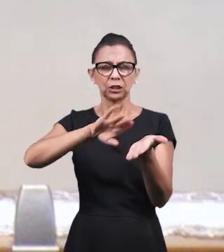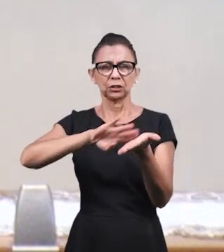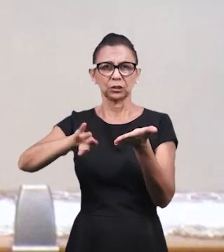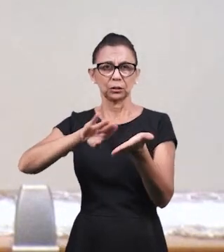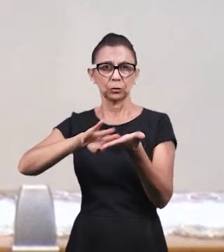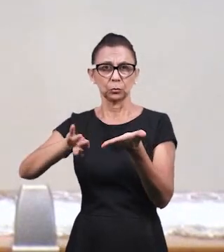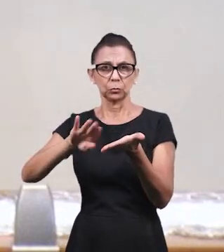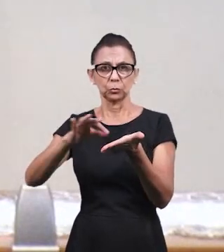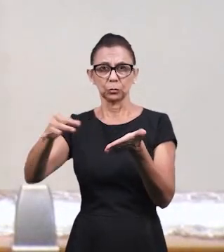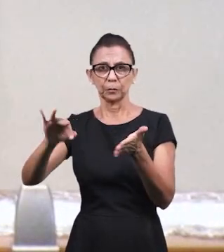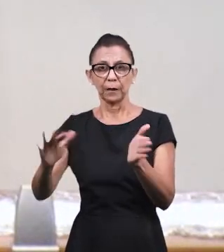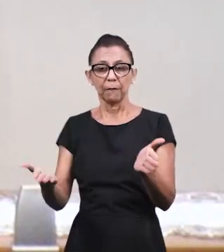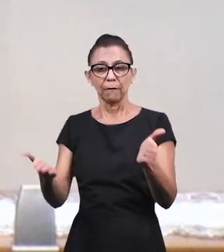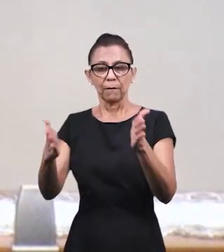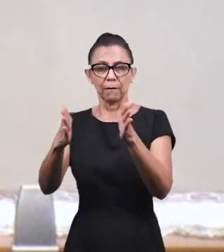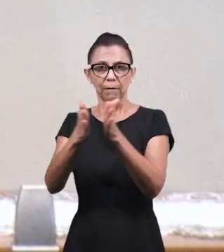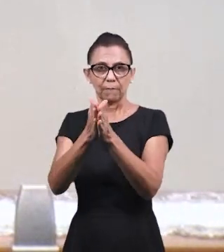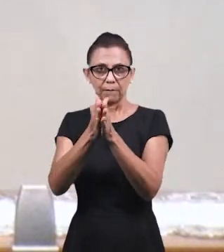и